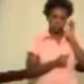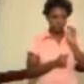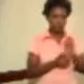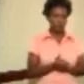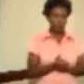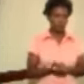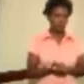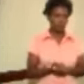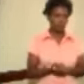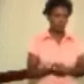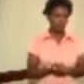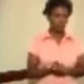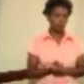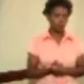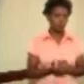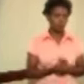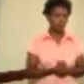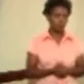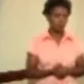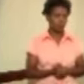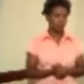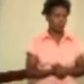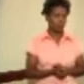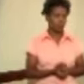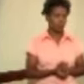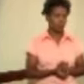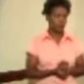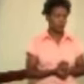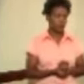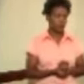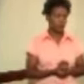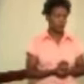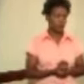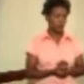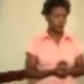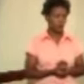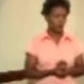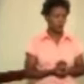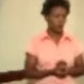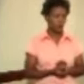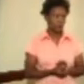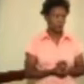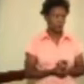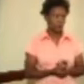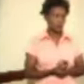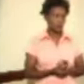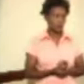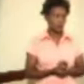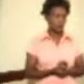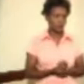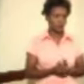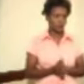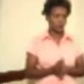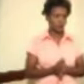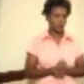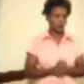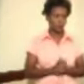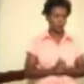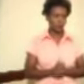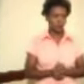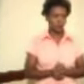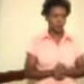Attendez. Le public, s'il vous plaît, c'est à la fin. Le public, on va passer suivez à la les ordres du président, calmez-vous. Merci, monsieur Martelly. La relance